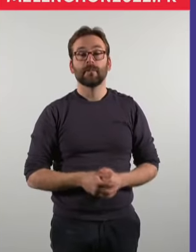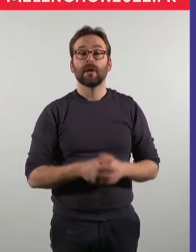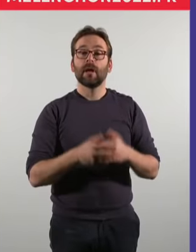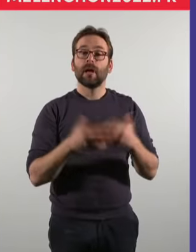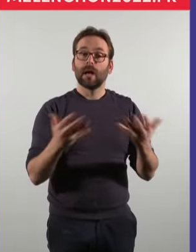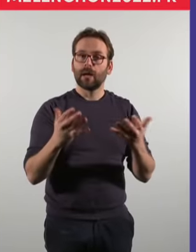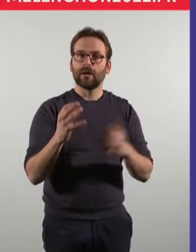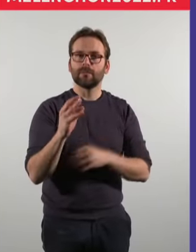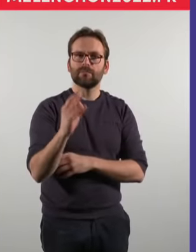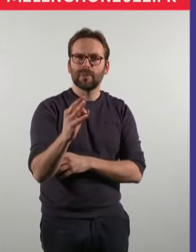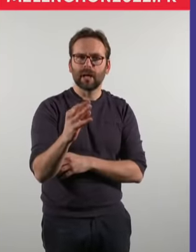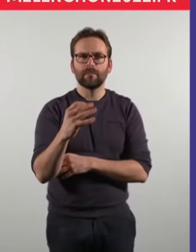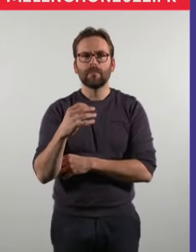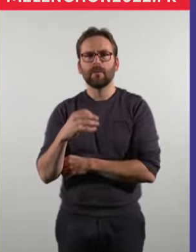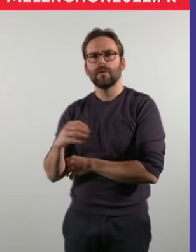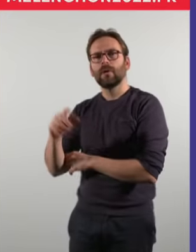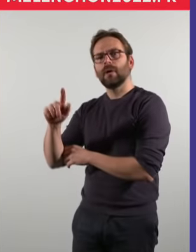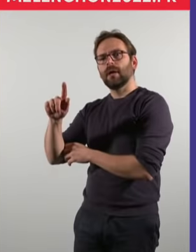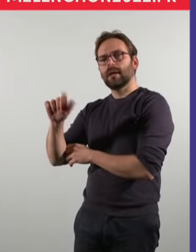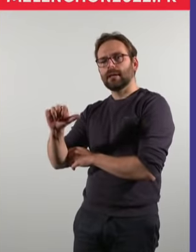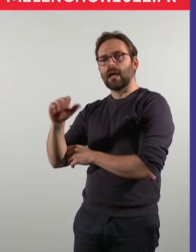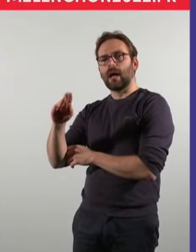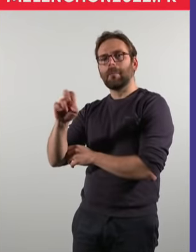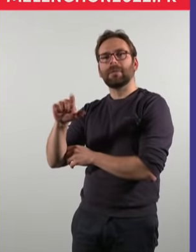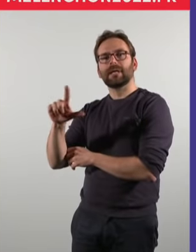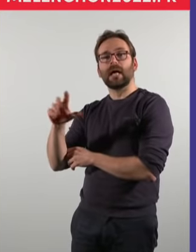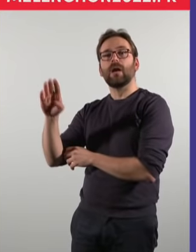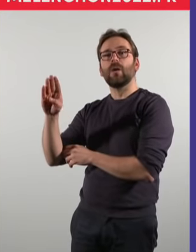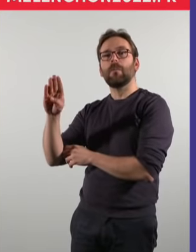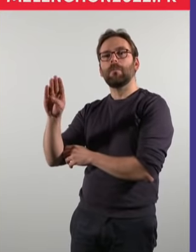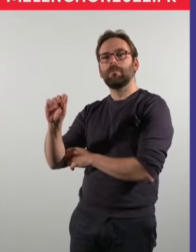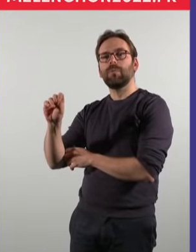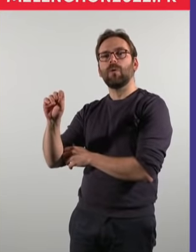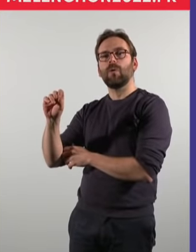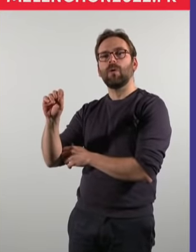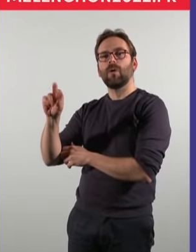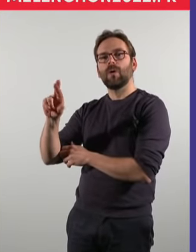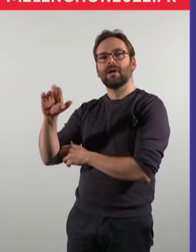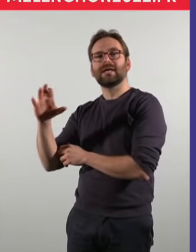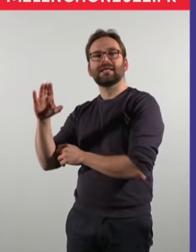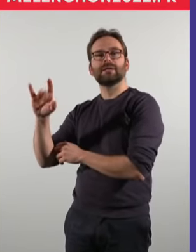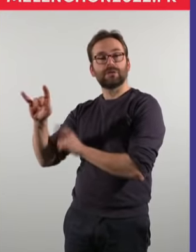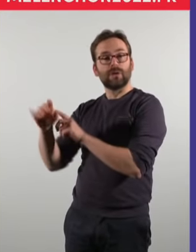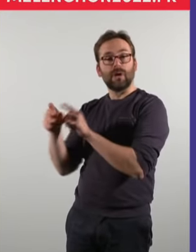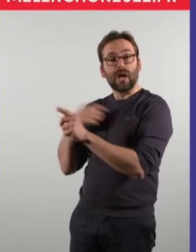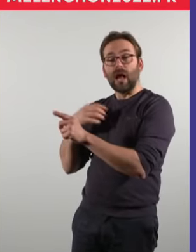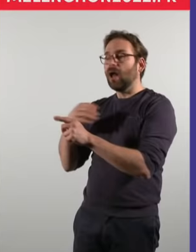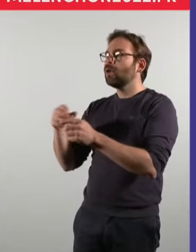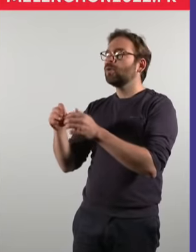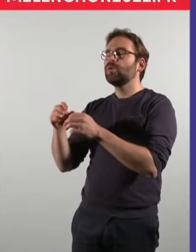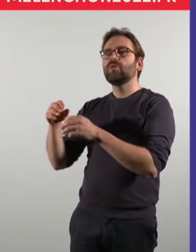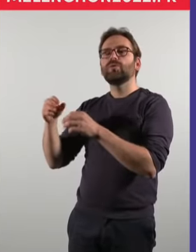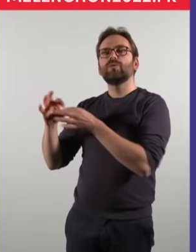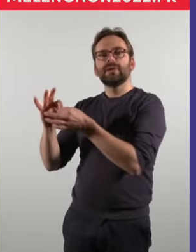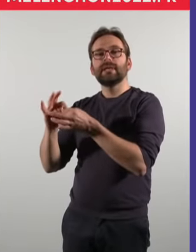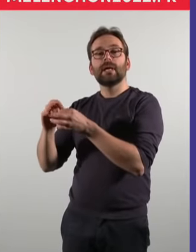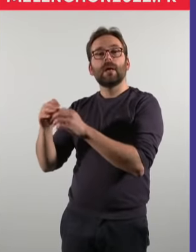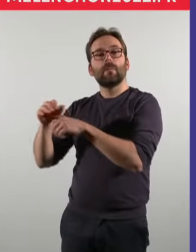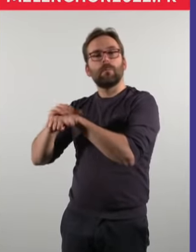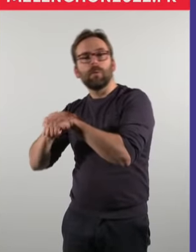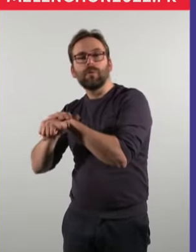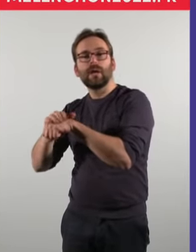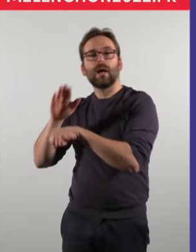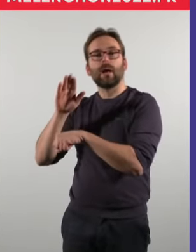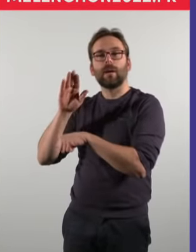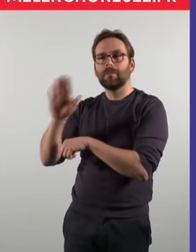Alors, de la même façon que Gabriel Boric reprend la grande histoire de l'Union populaire, de l'unité populaire au Chili,